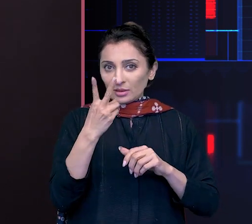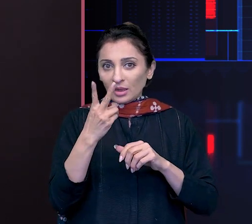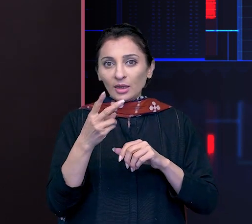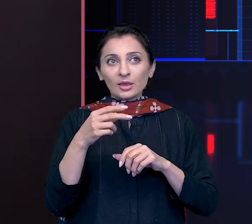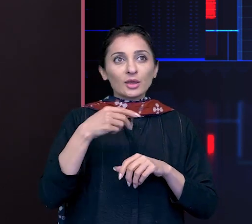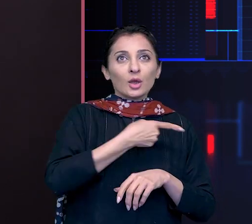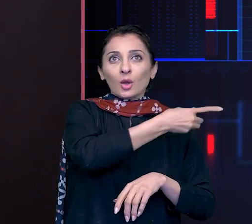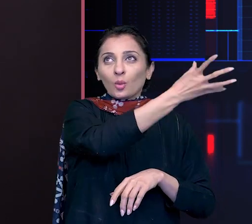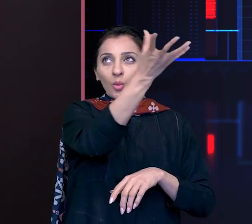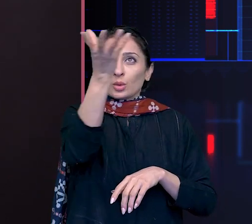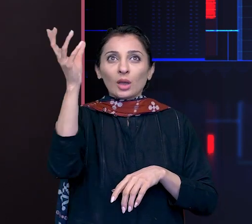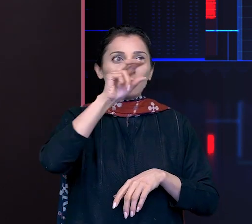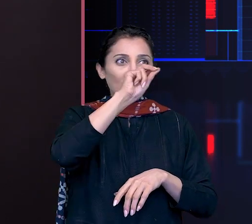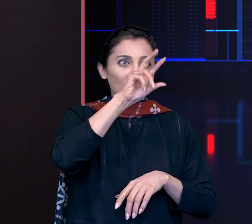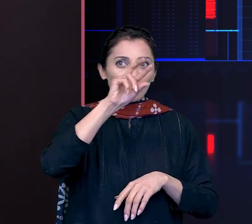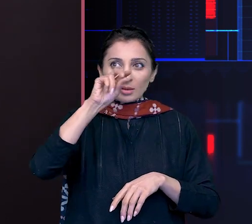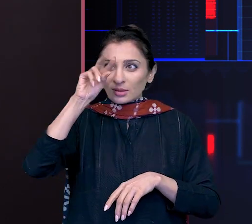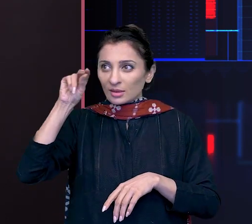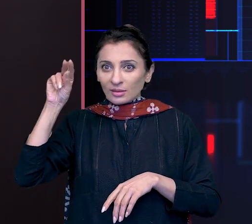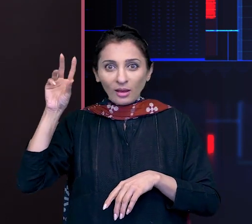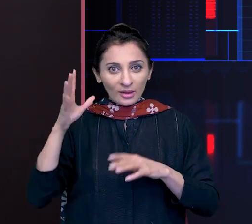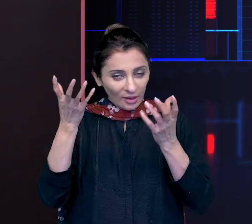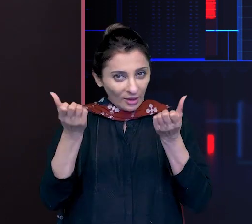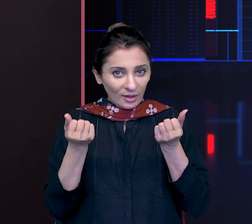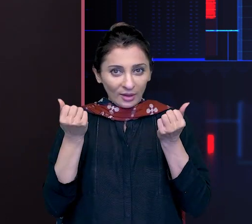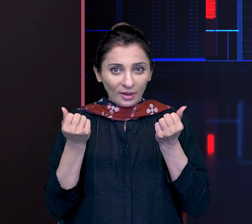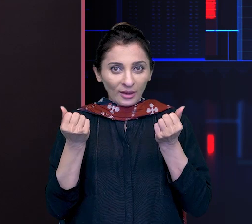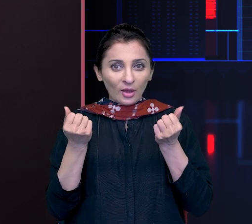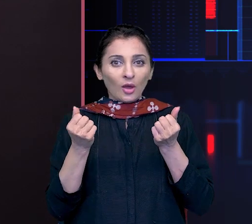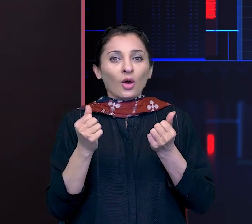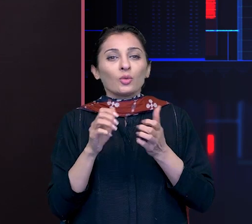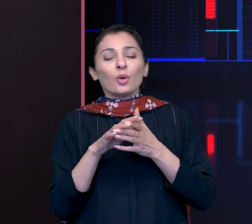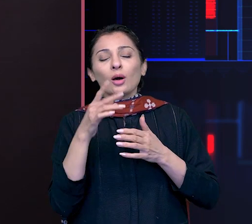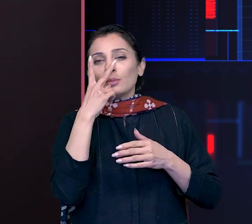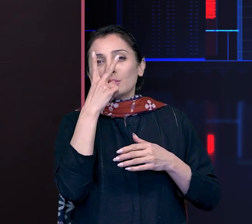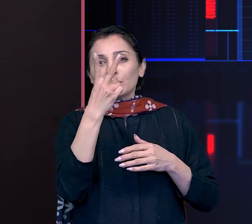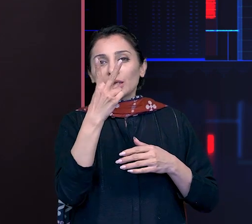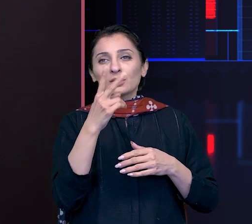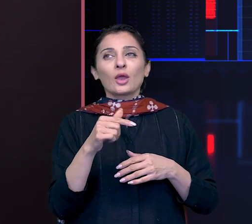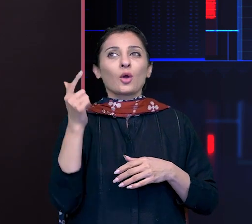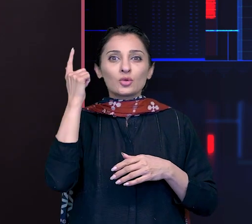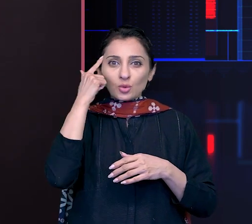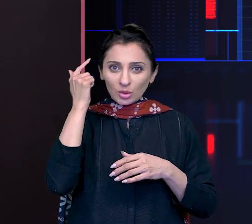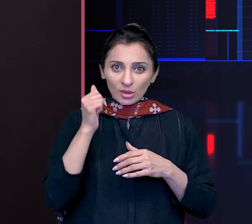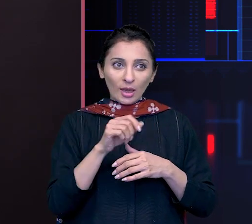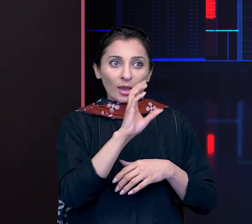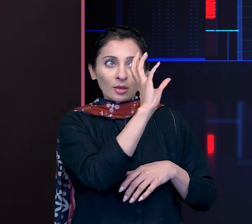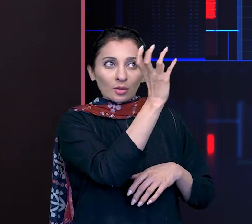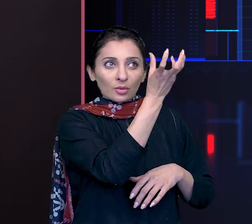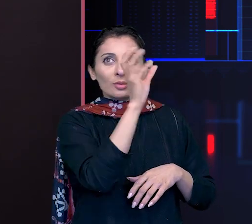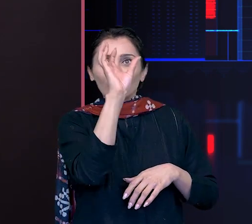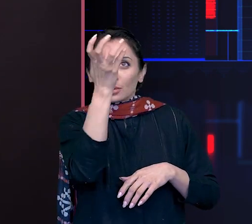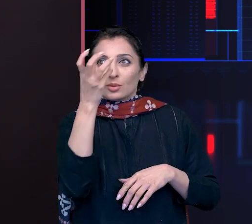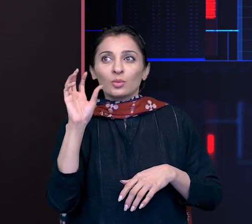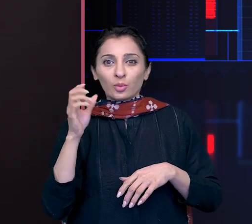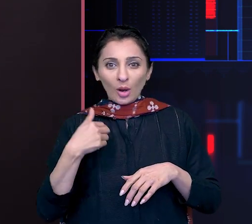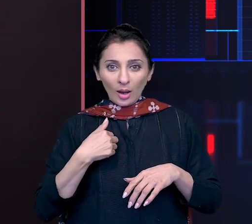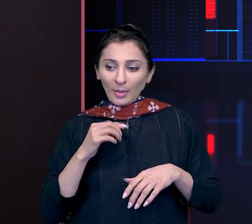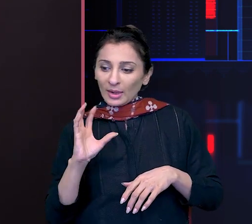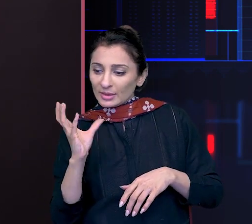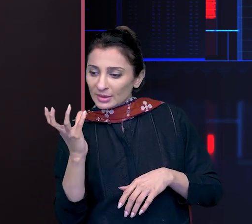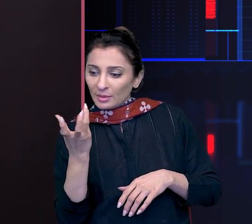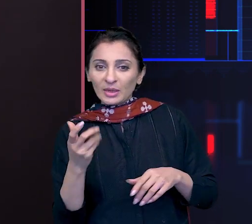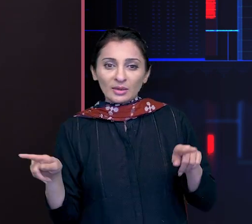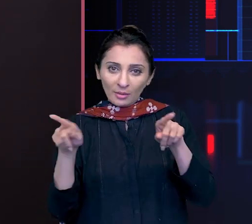لیکن جب ہم دیکھتے ہیں کہ کتنے ستارے ہیں کائنات میں, ہم دیکھتے ہیں کہ اتنے زیادہ پاسبلٹیز ہیں, اتنے